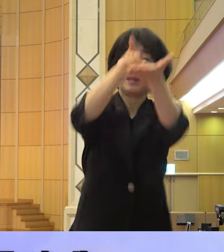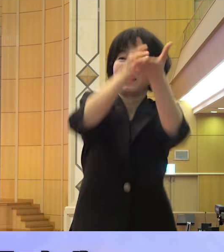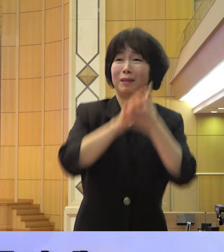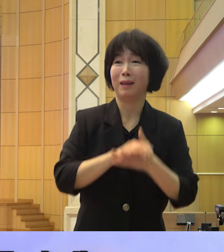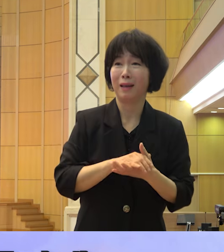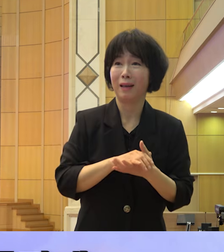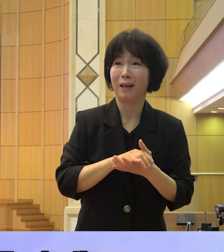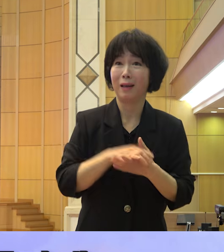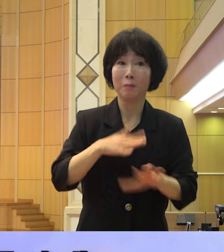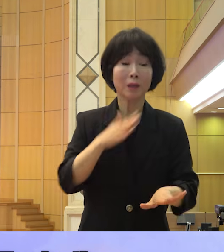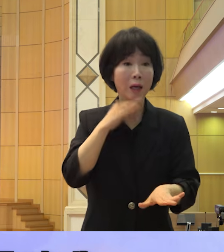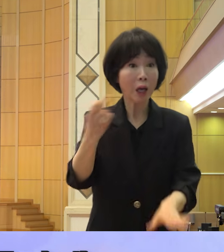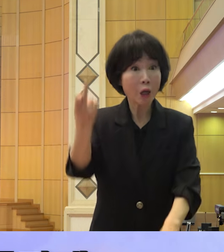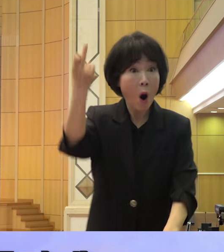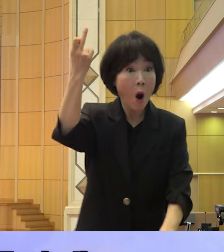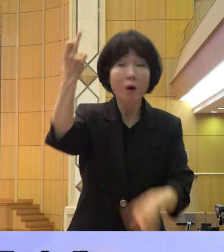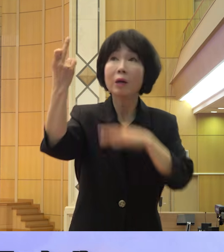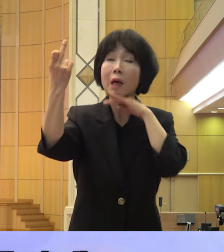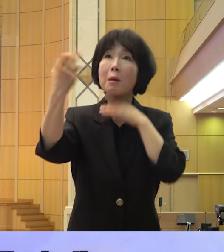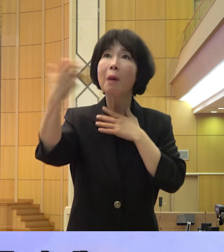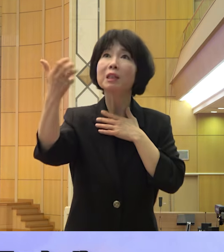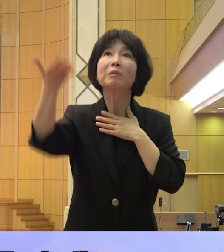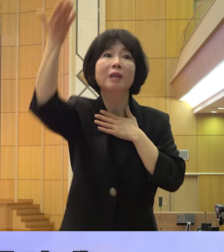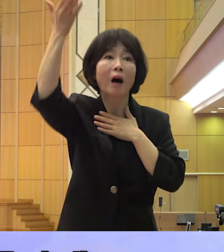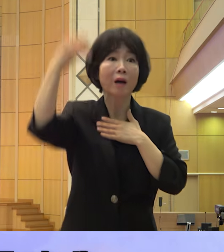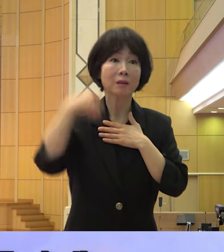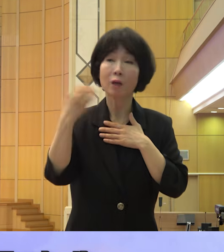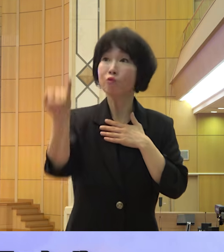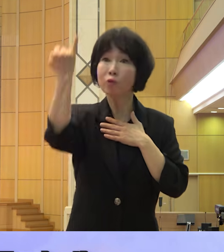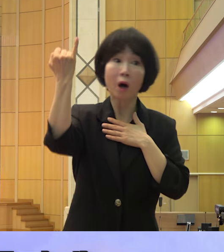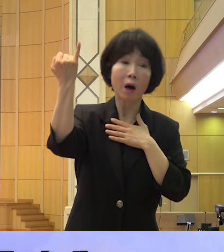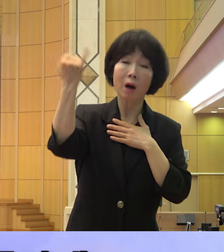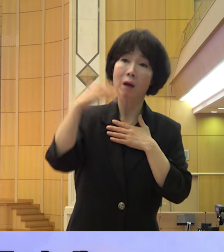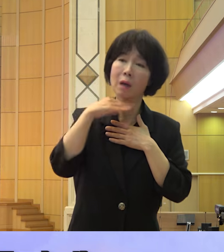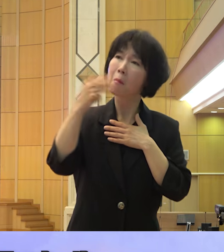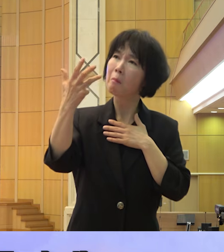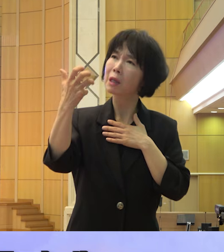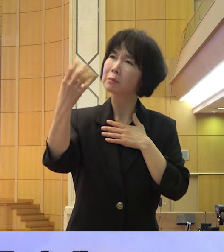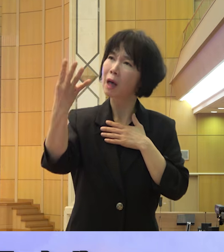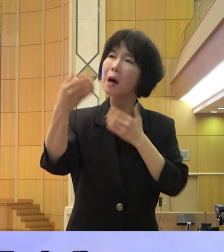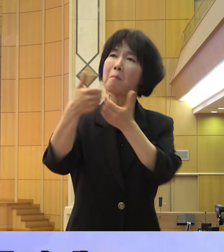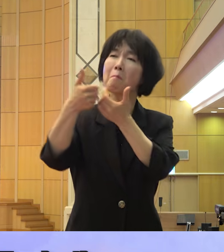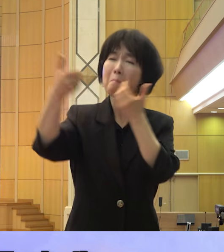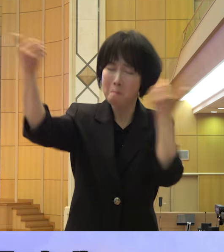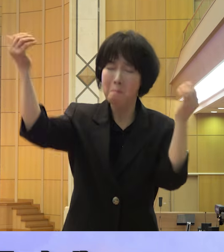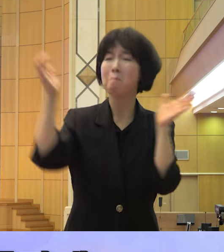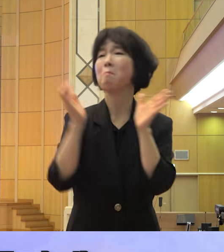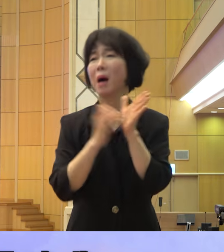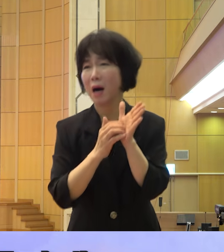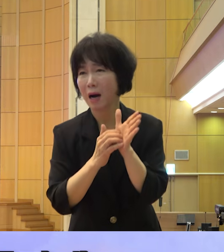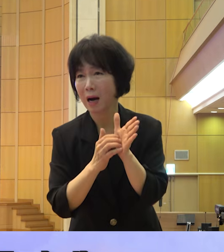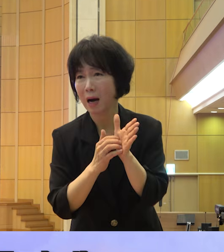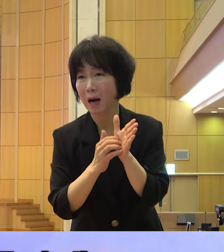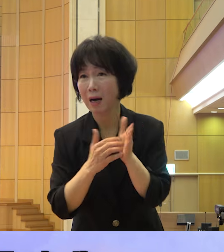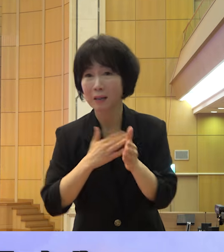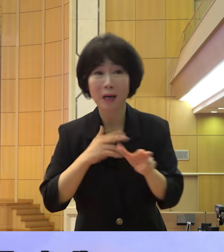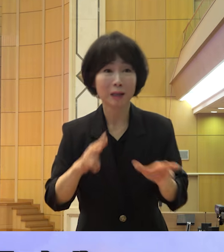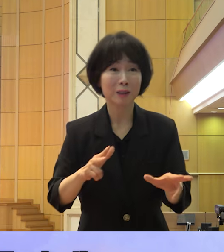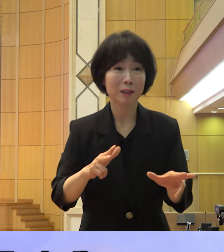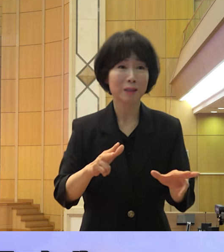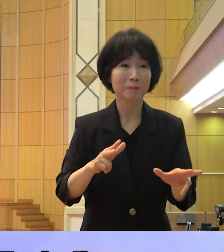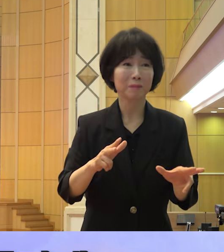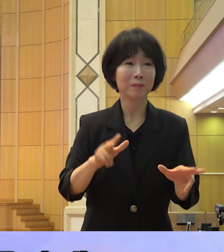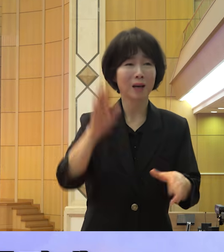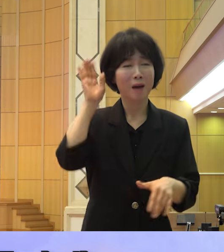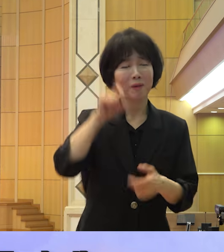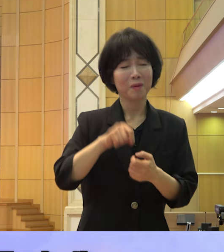근데 지금 우리 형님도 지금 80이 넘었고 우리 누님도 84세인가 3세인가 돌아가셨고 저는 뭐 120살까지